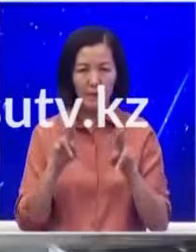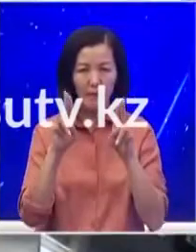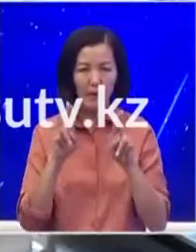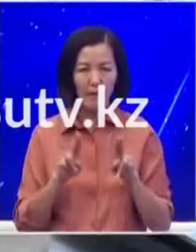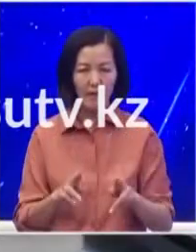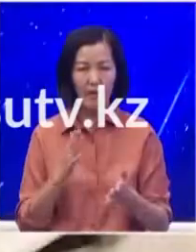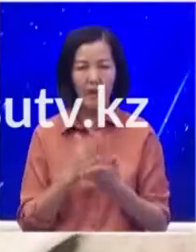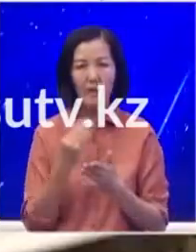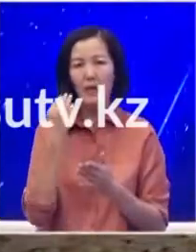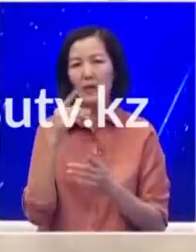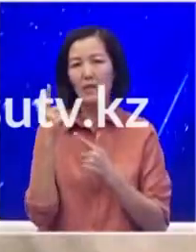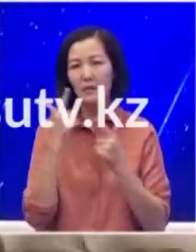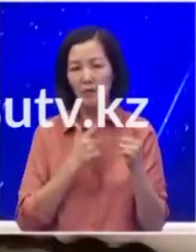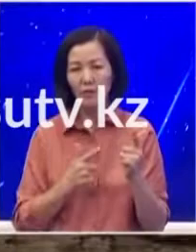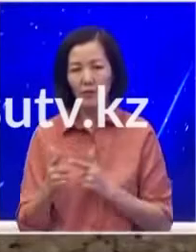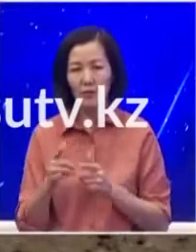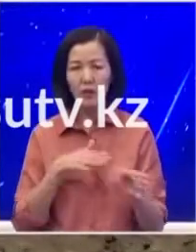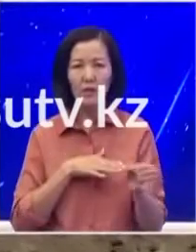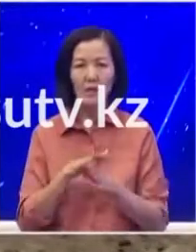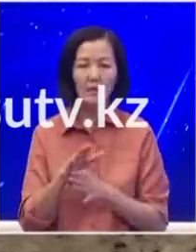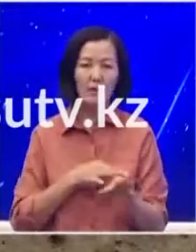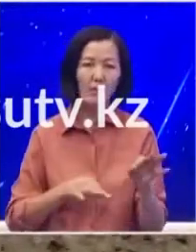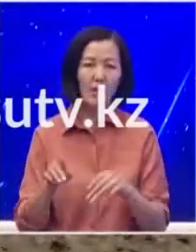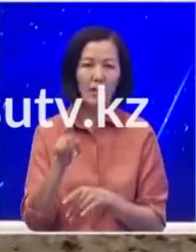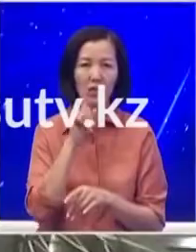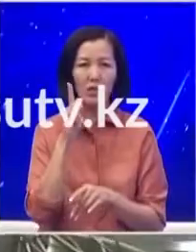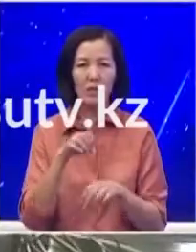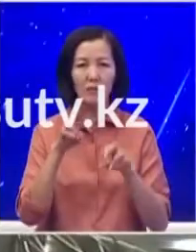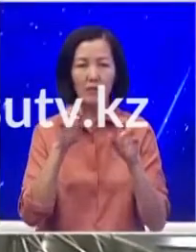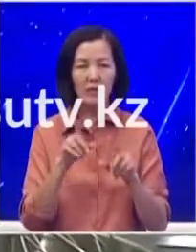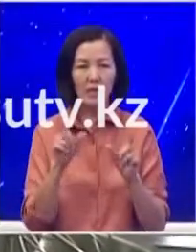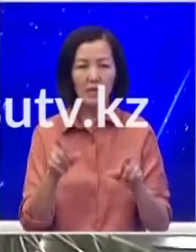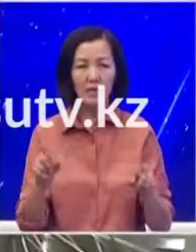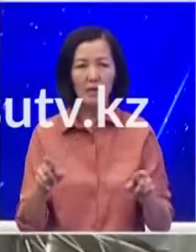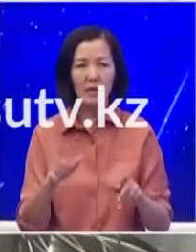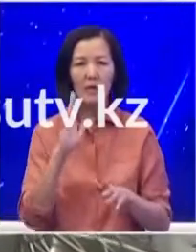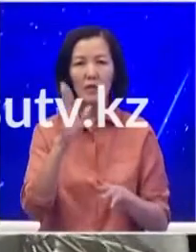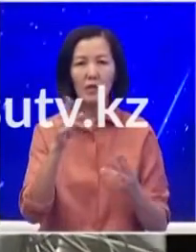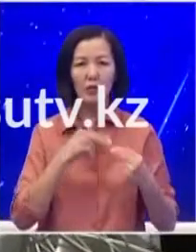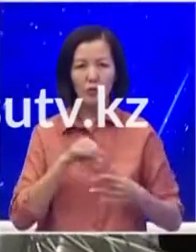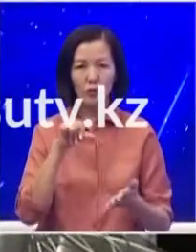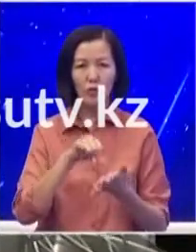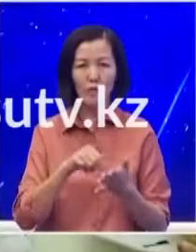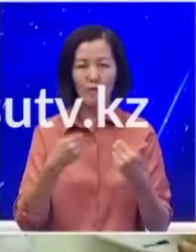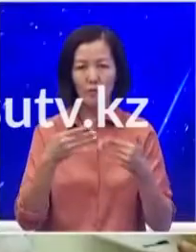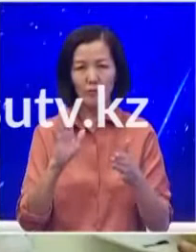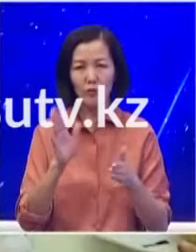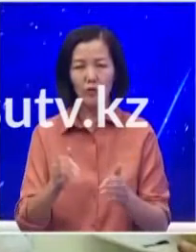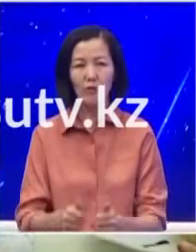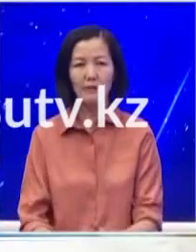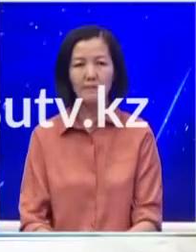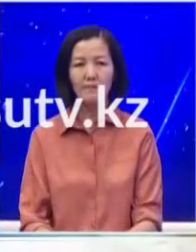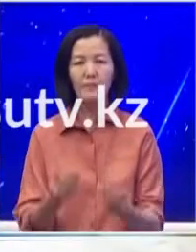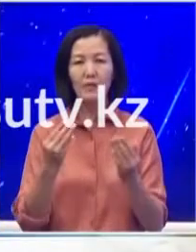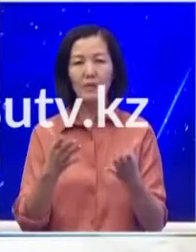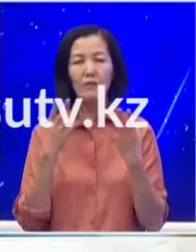подтверждения качественной подготовки. А реализация проекта «ЖАС Маман» послужит подспорьем для дальнейшего трудоустройства выпускников. На сегодняшний день у